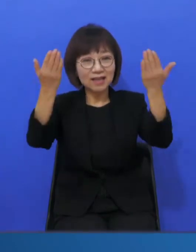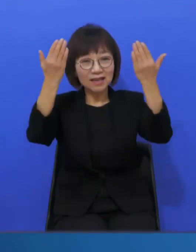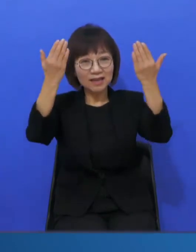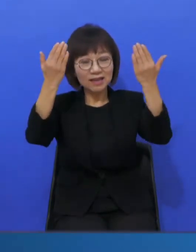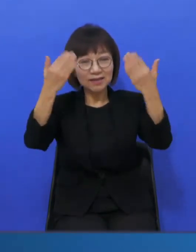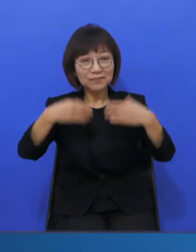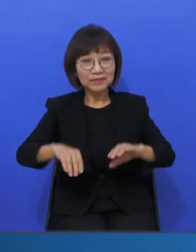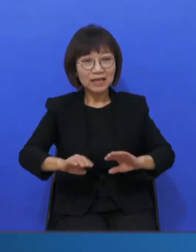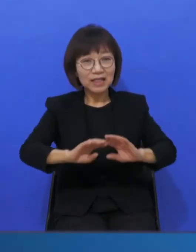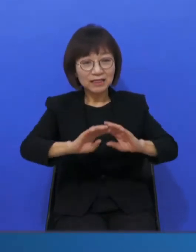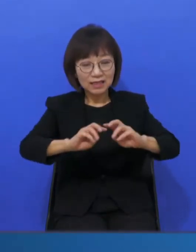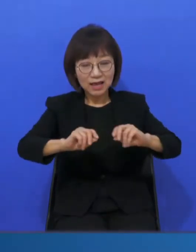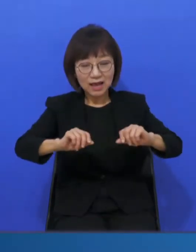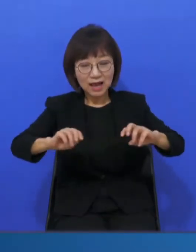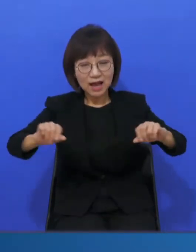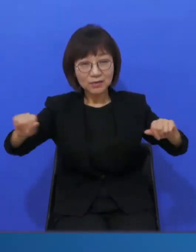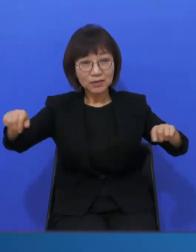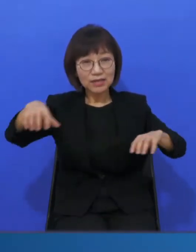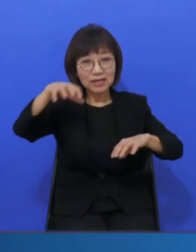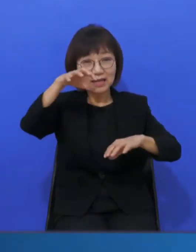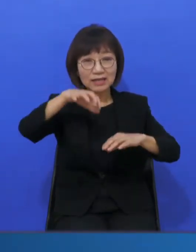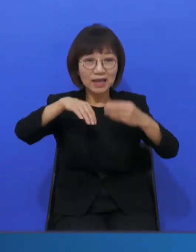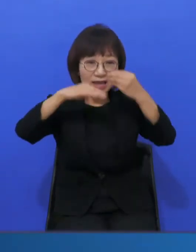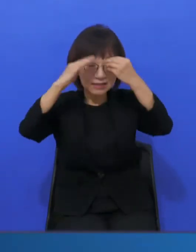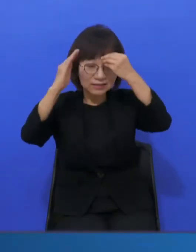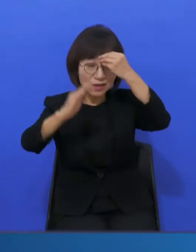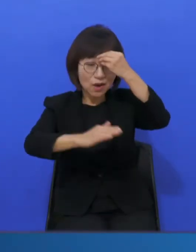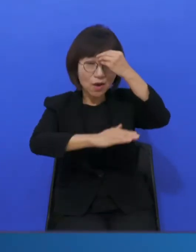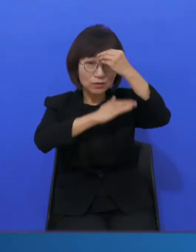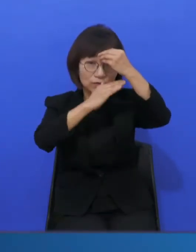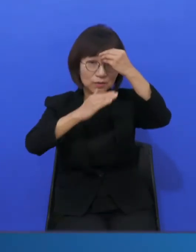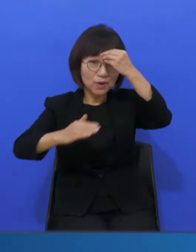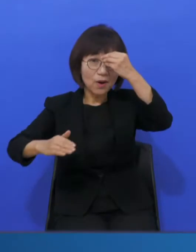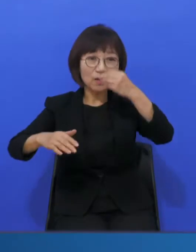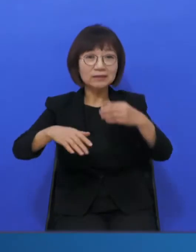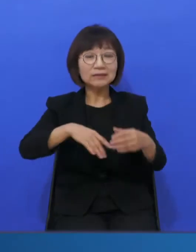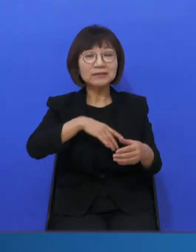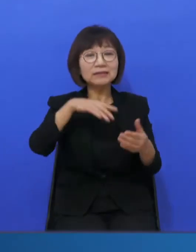찬양하겠네. 땅 위의